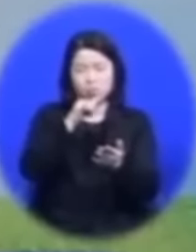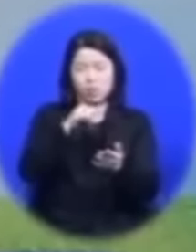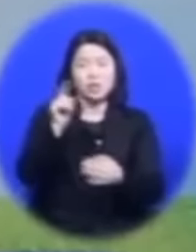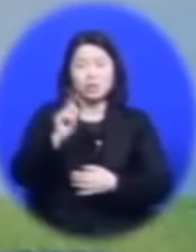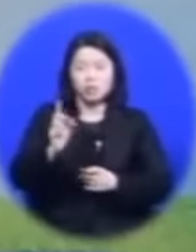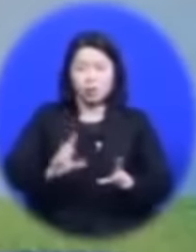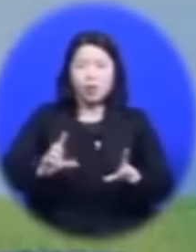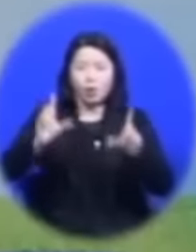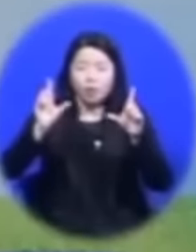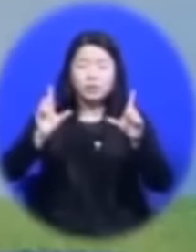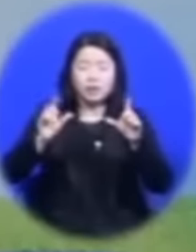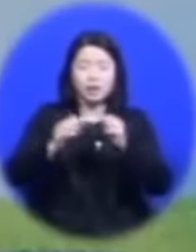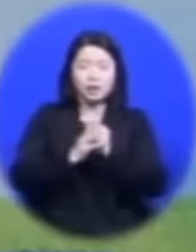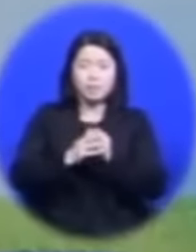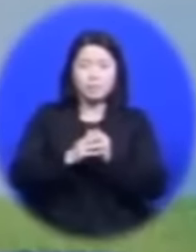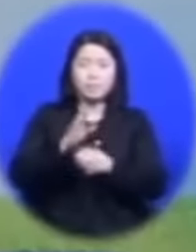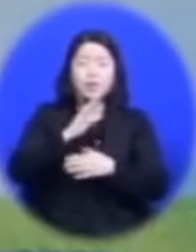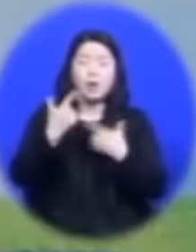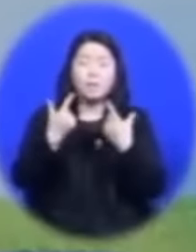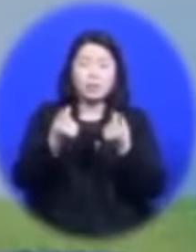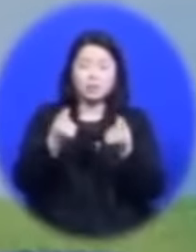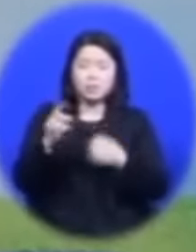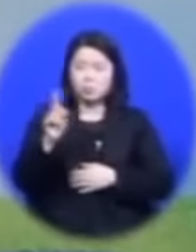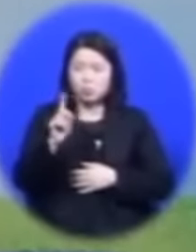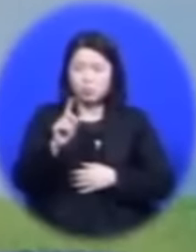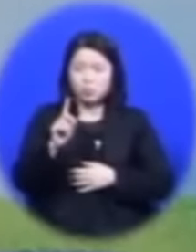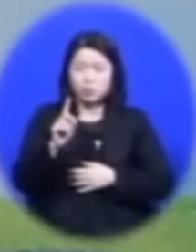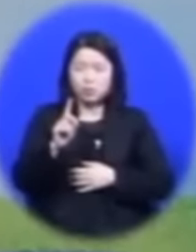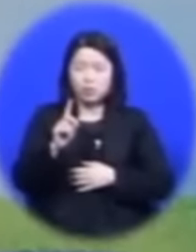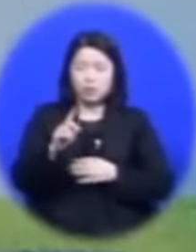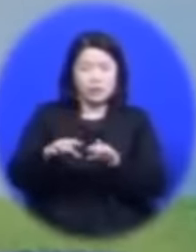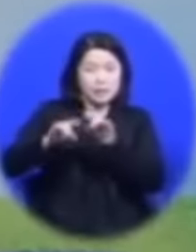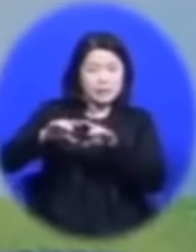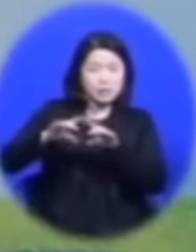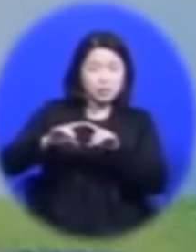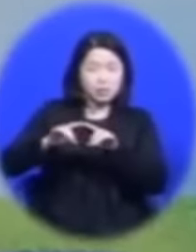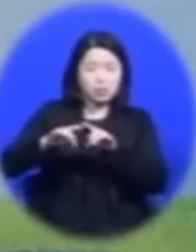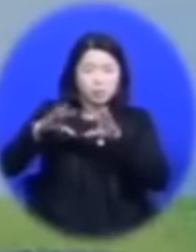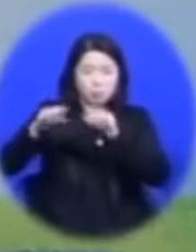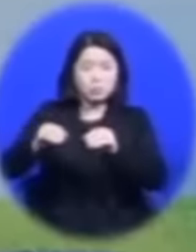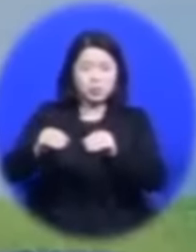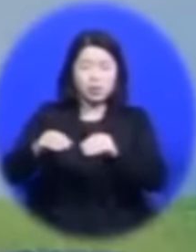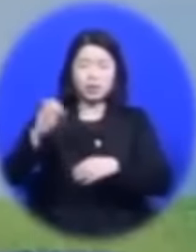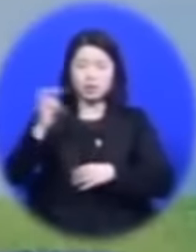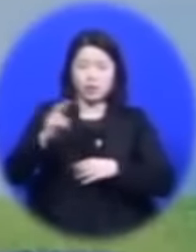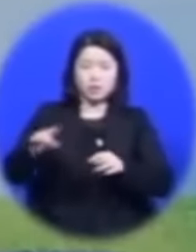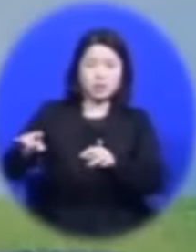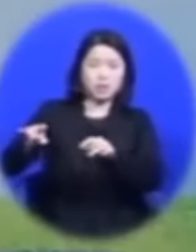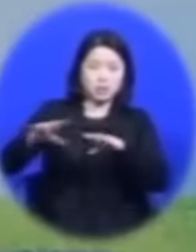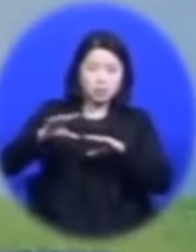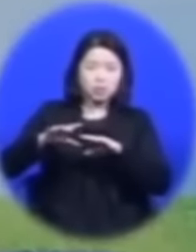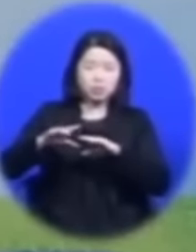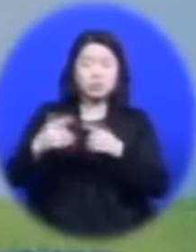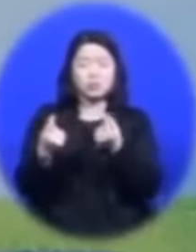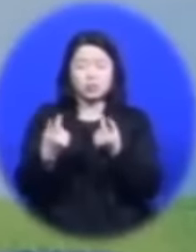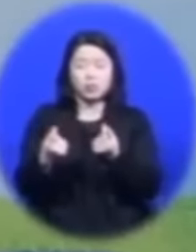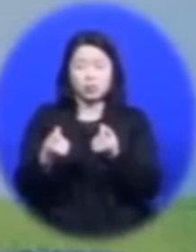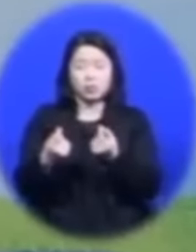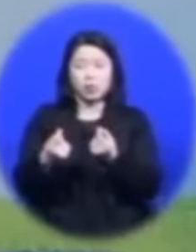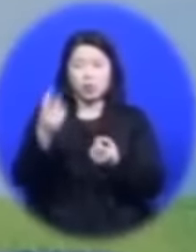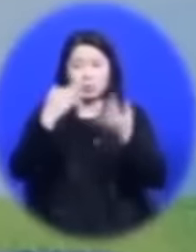그러던 어느 날 마치 무슨 가전제품 전기가 나갔다가 다시 연결된 것처럼